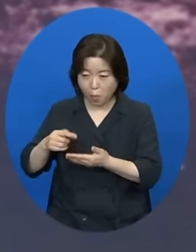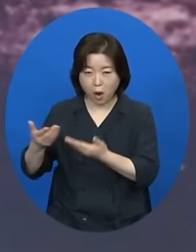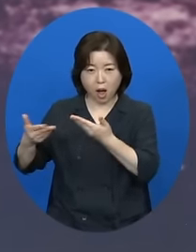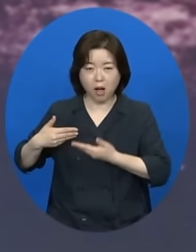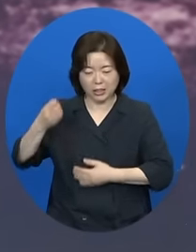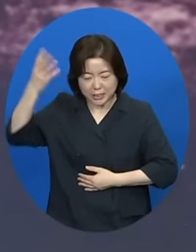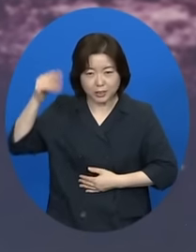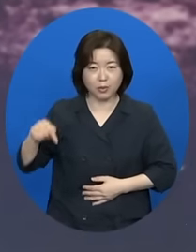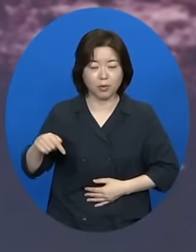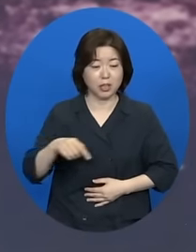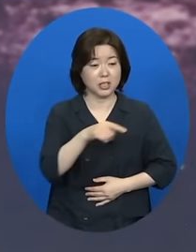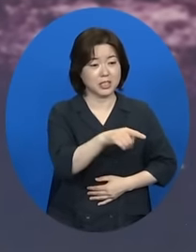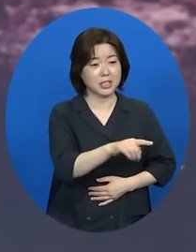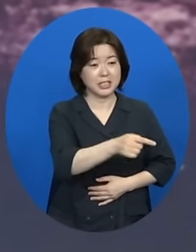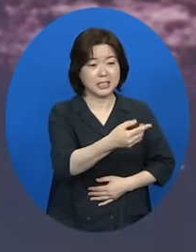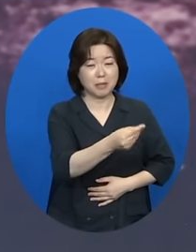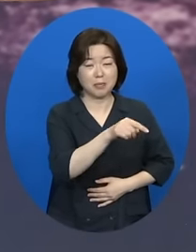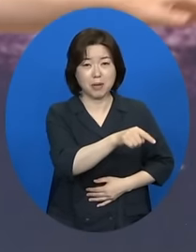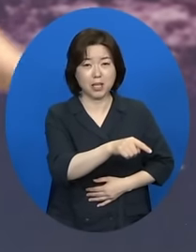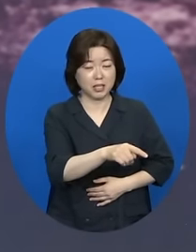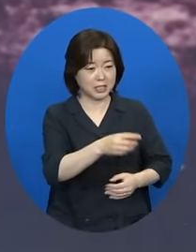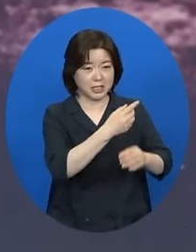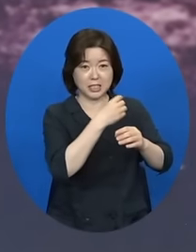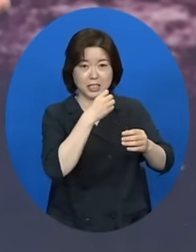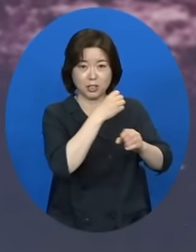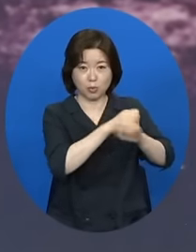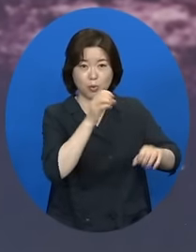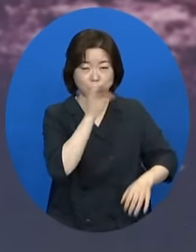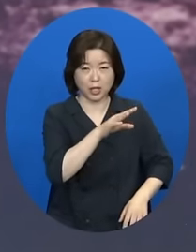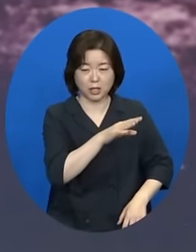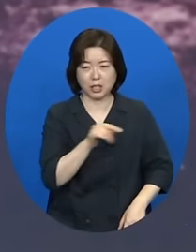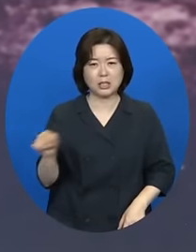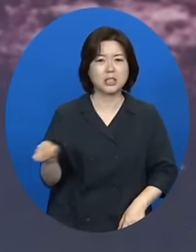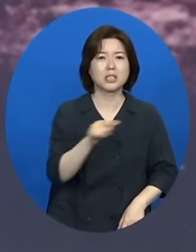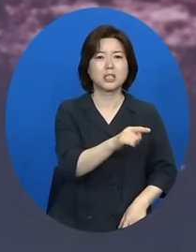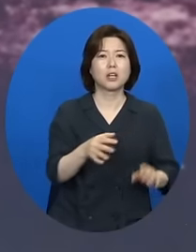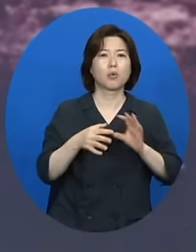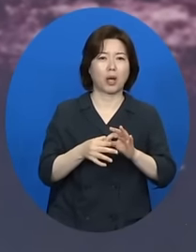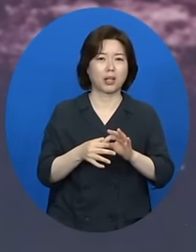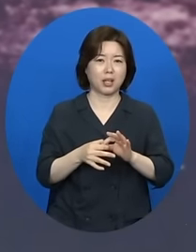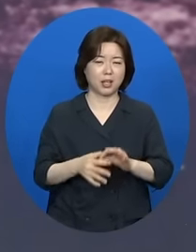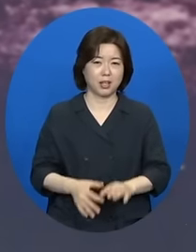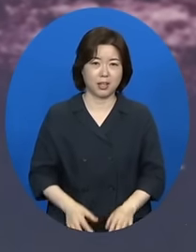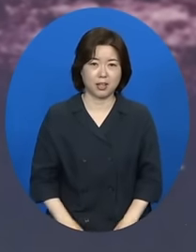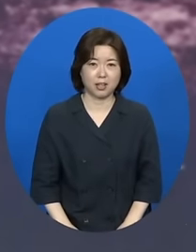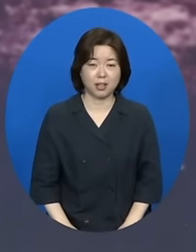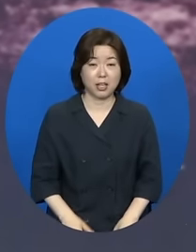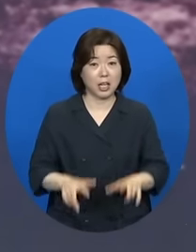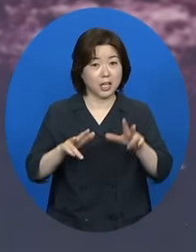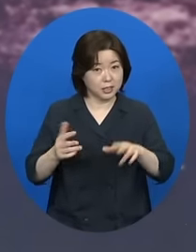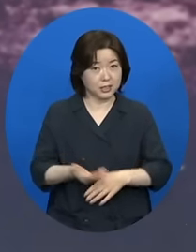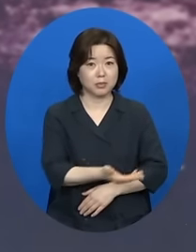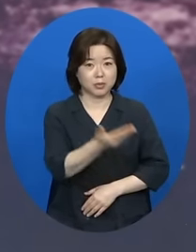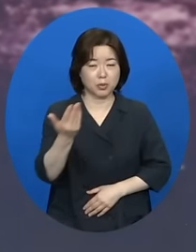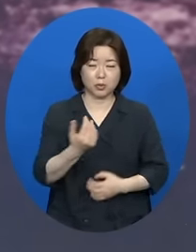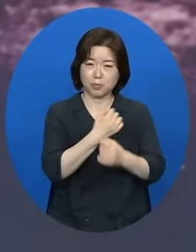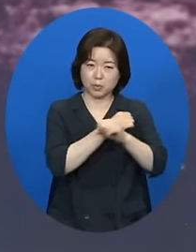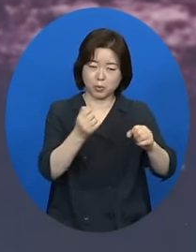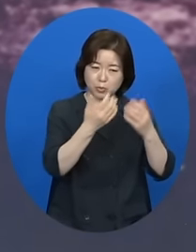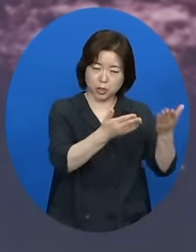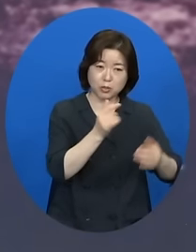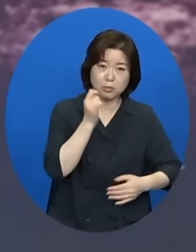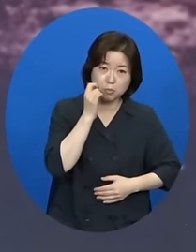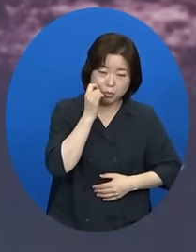때문에 절대 용서를 못하는 거예요. 이렇게 연결되어 있는 것입니다. 여러분들이 지금 용서하지 못하는